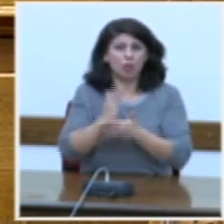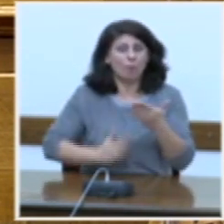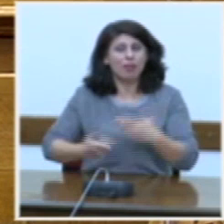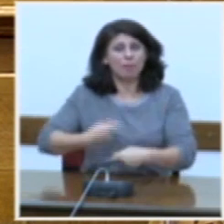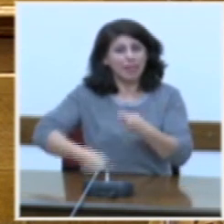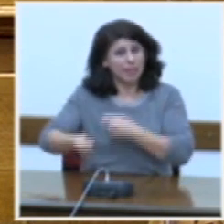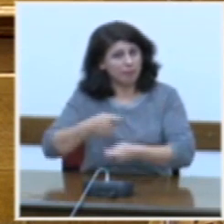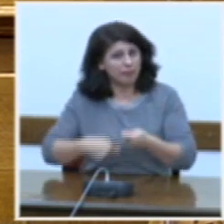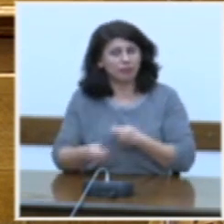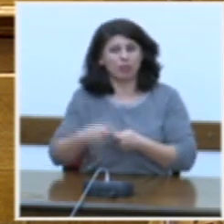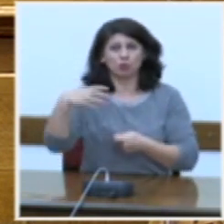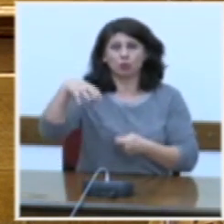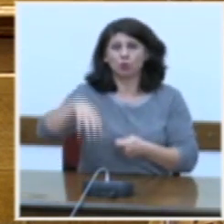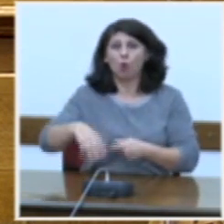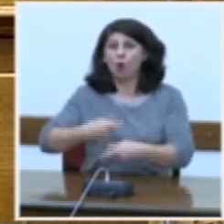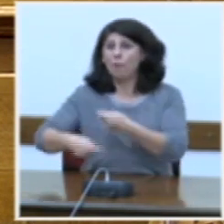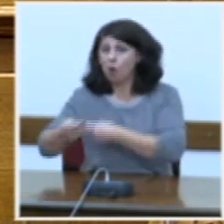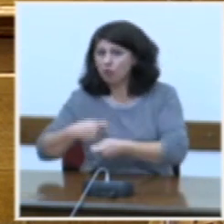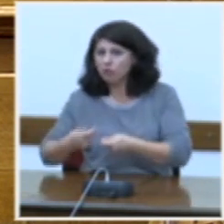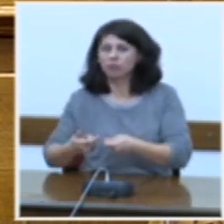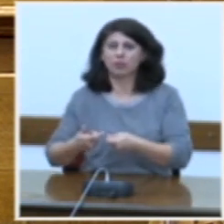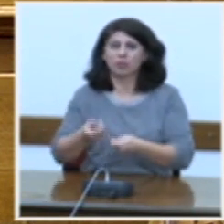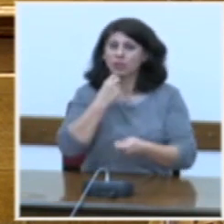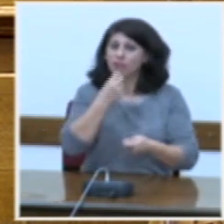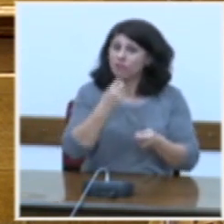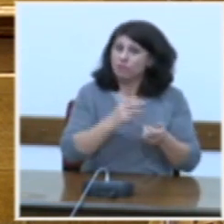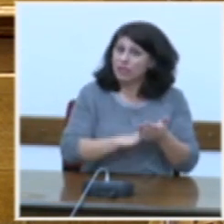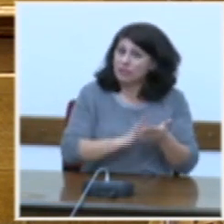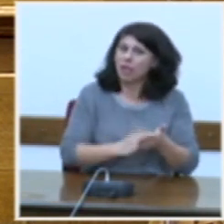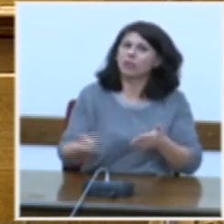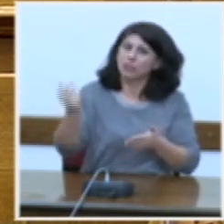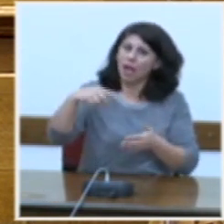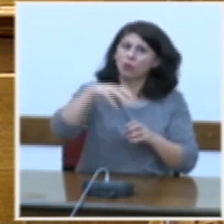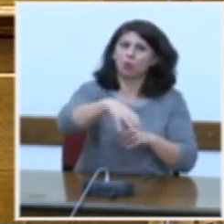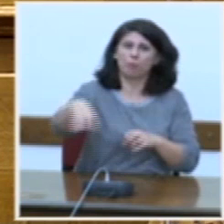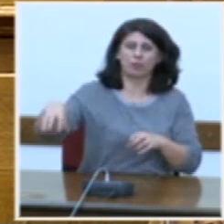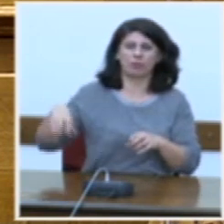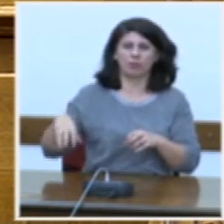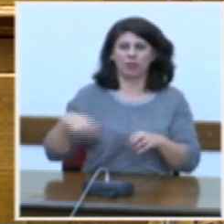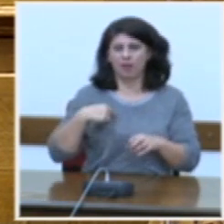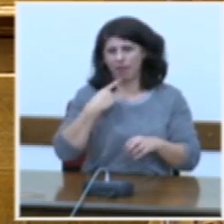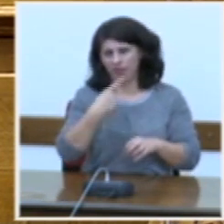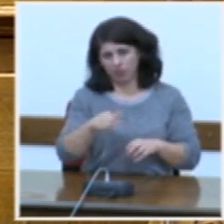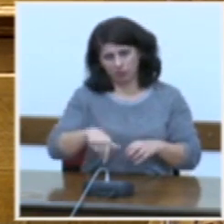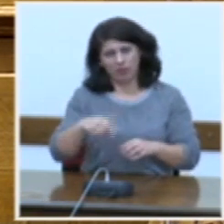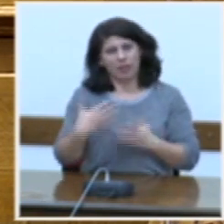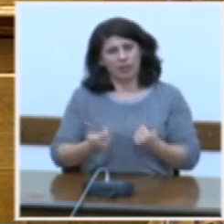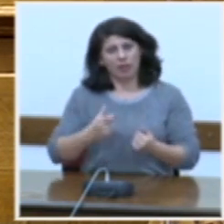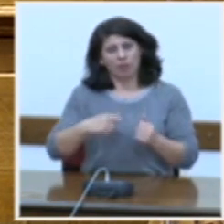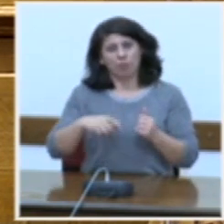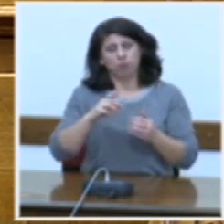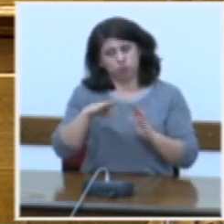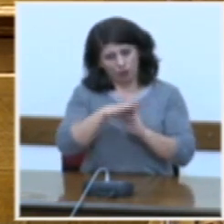επιχειρηματίες στον χώρο του εμπορίου, της εστίασης, αλλού. Και να σας πω, σήμερα είχα μια προγραμματισμένη